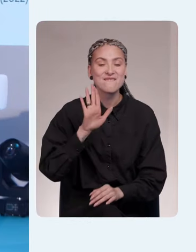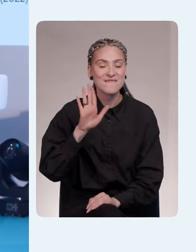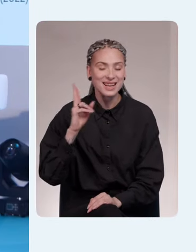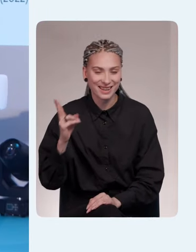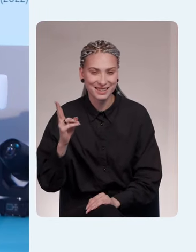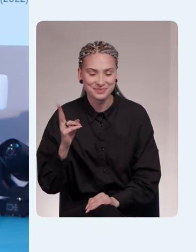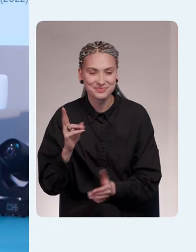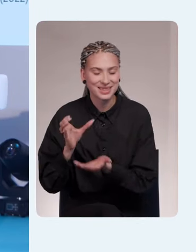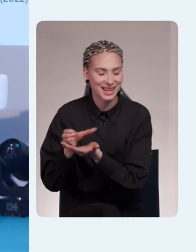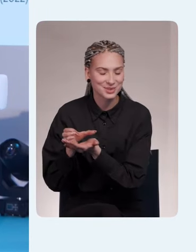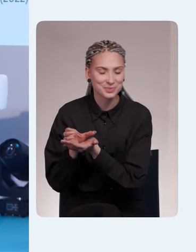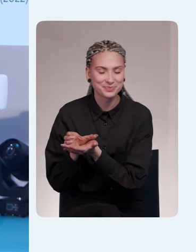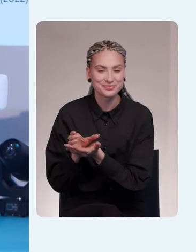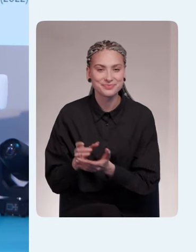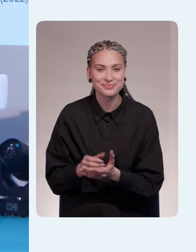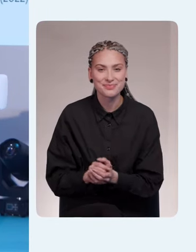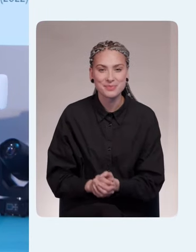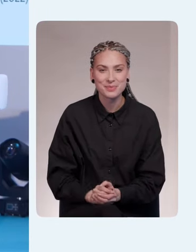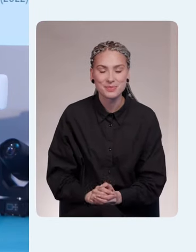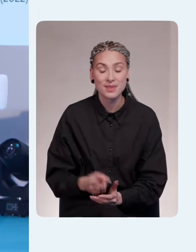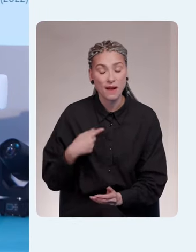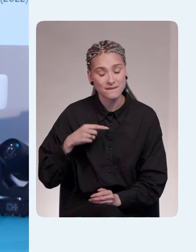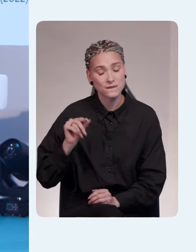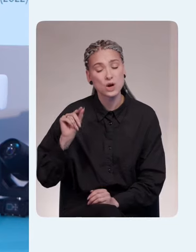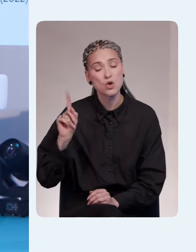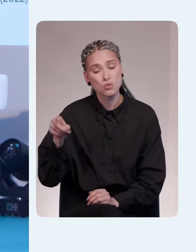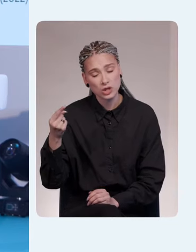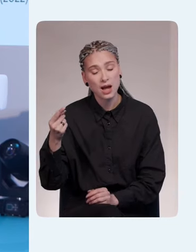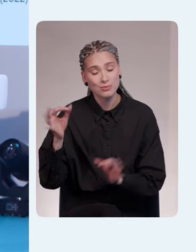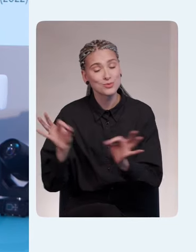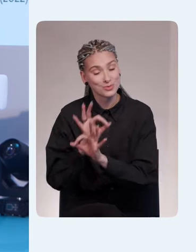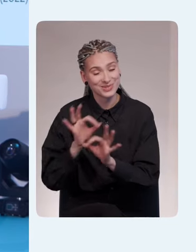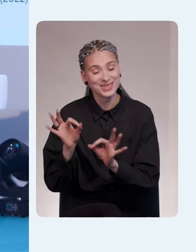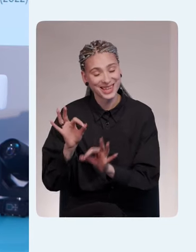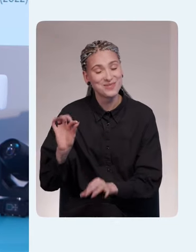мгновения. Да, я включаю станцию.